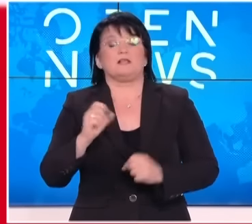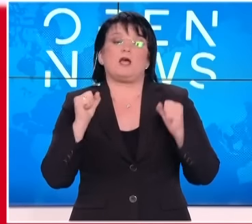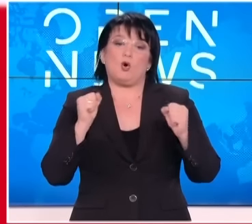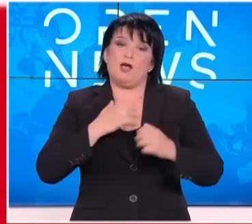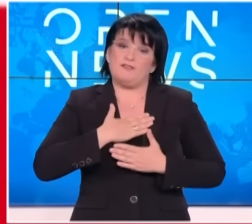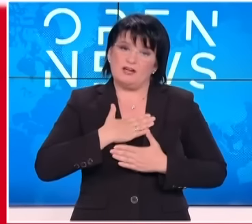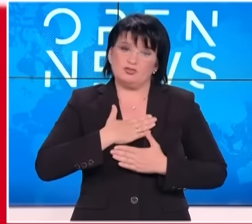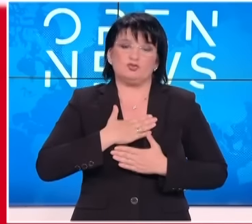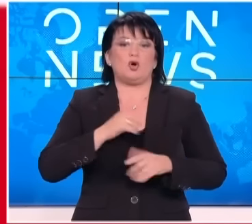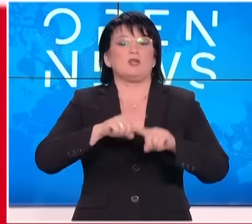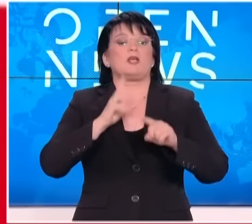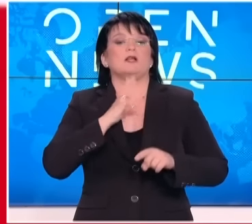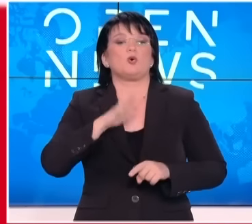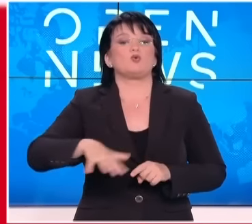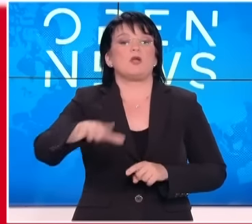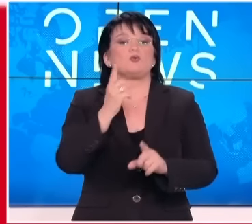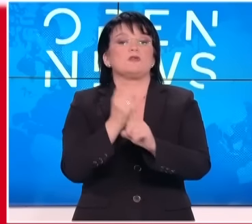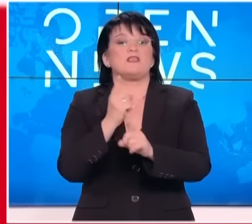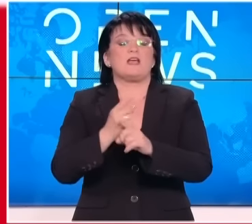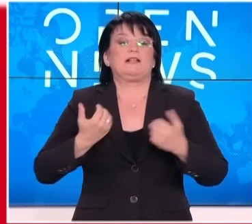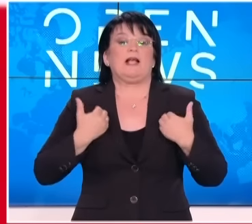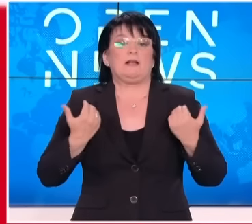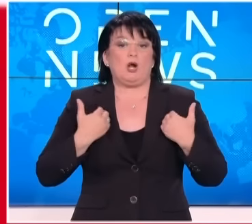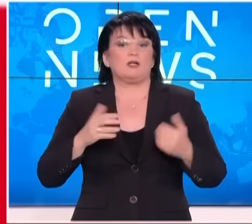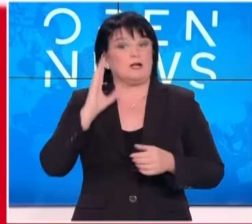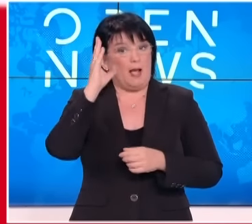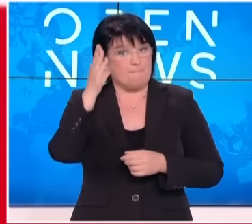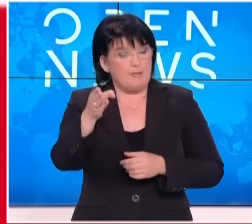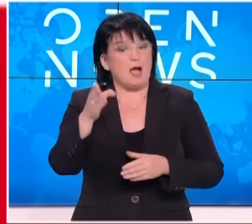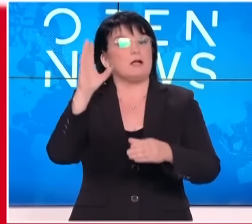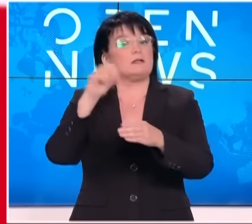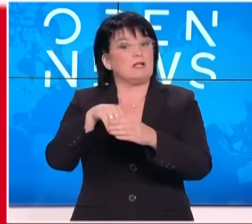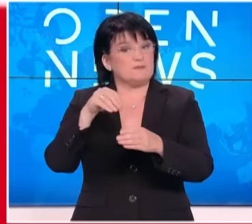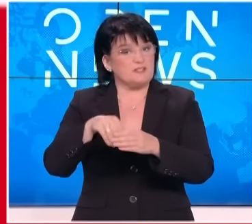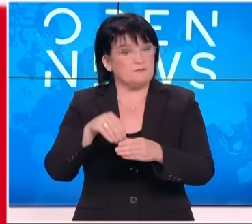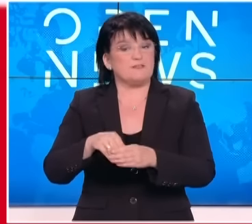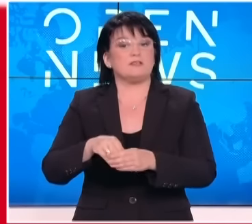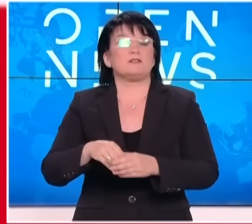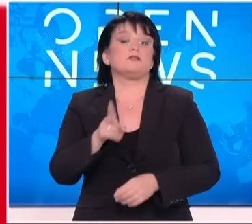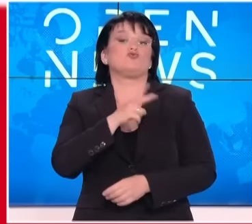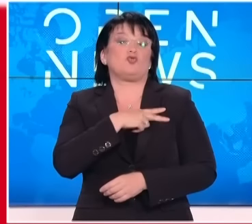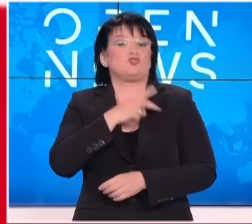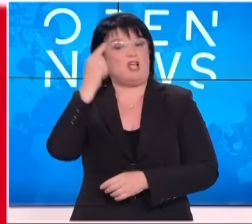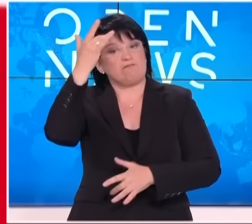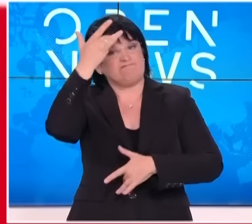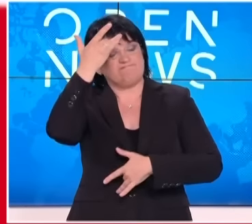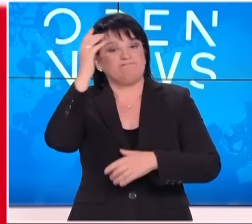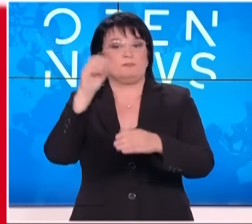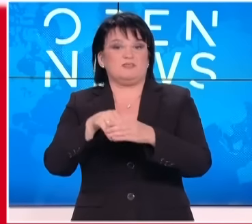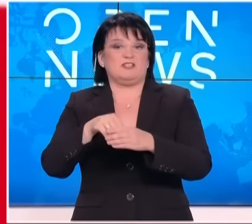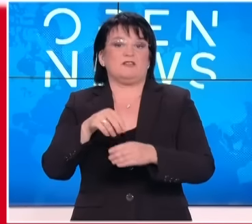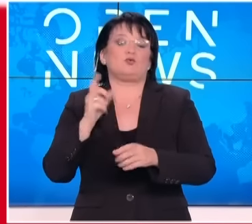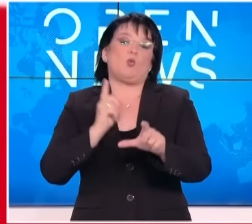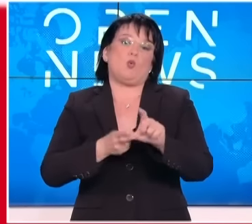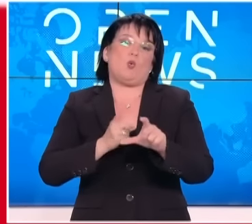ευχαριστώ και εγώ και ο ελληνικός λαός ιδιαίτερα η νεολαία να πάει να ψηφίσει και να ψηφίσει σωστά να ρίξει την ψήφο της στο